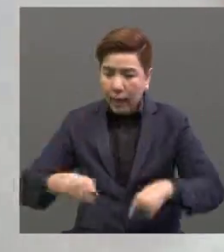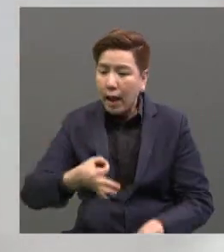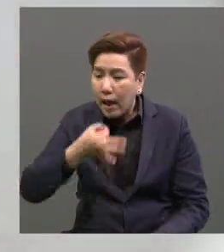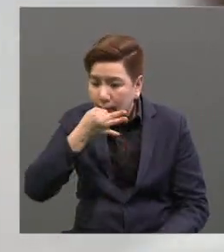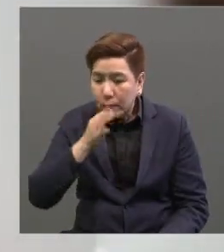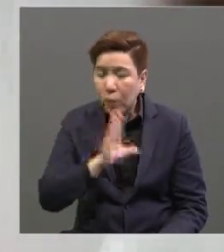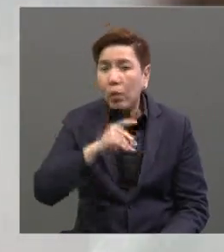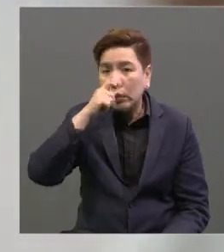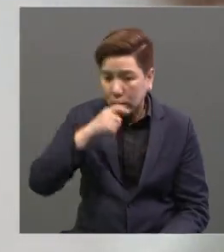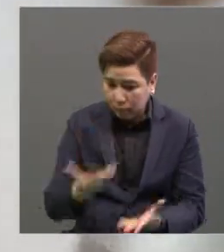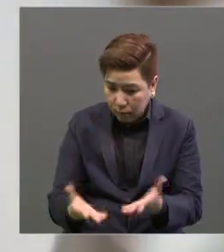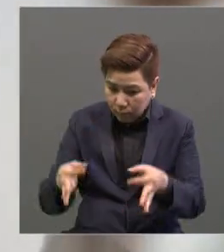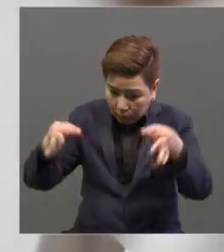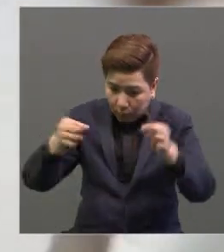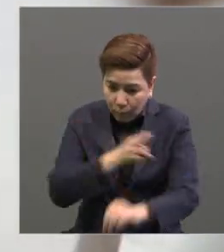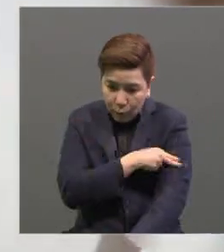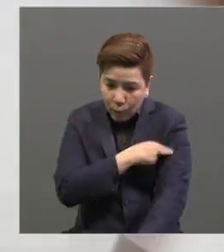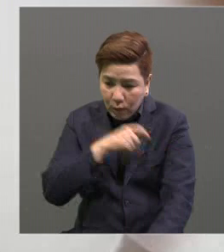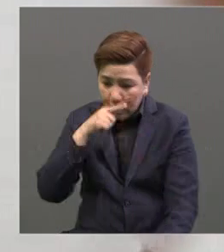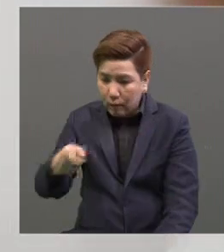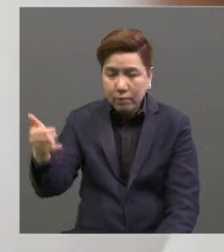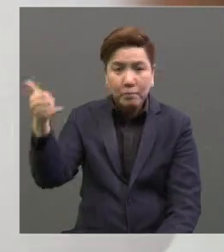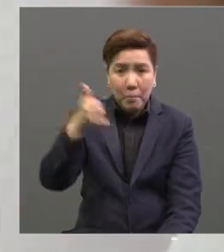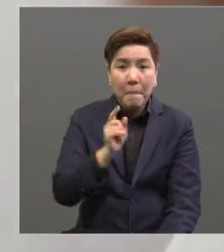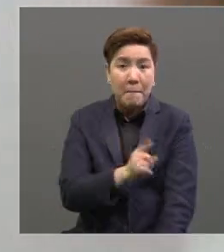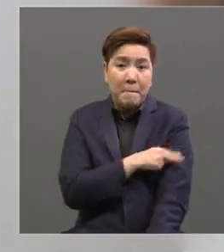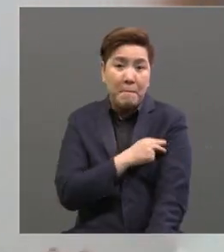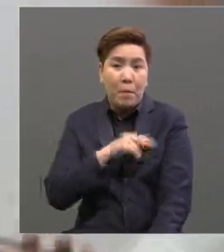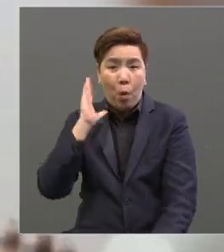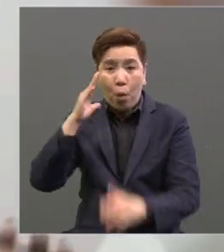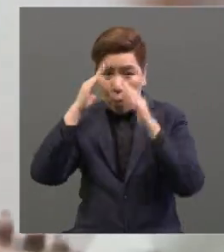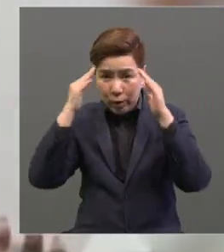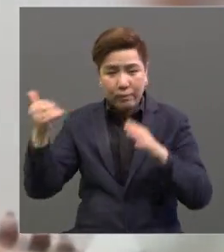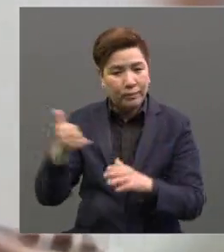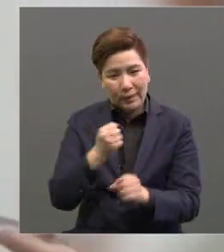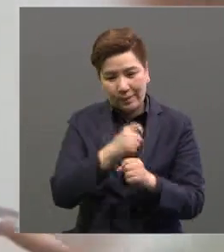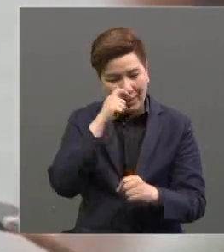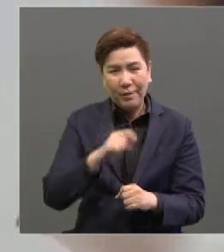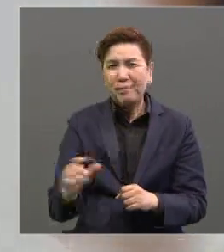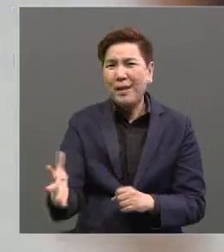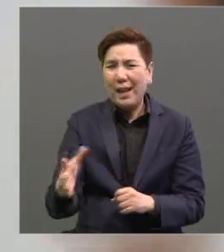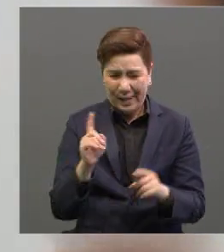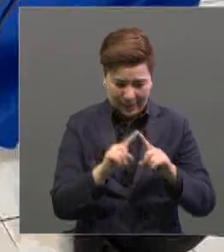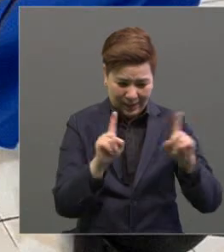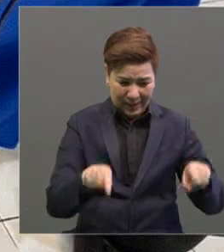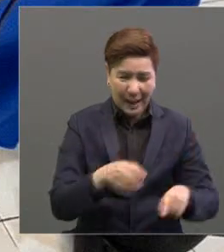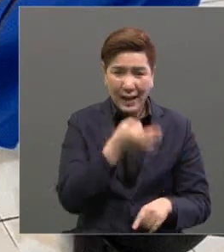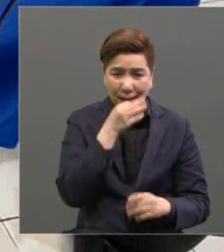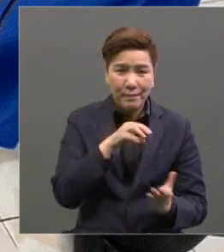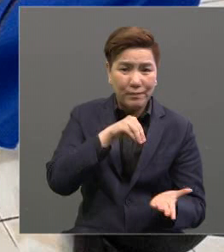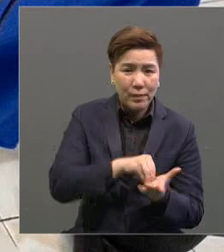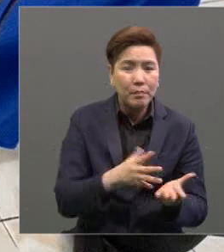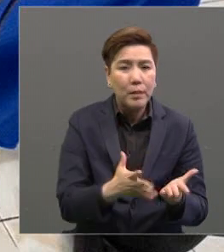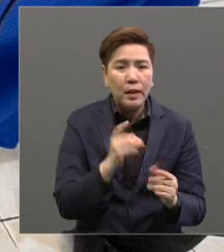เวชกรรมของประเทศนั้นๆด้วยอย่างคุณมาทำหัตการในเมืองไทยคุณก็ต้องมีใบประกอบวิชาชีพเวชกรรมในประเทศไทยขั้นตอนการ